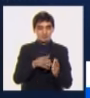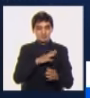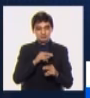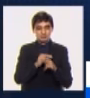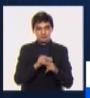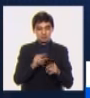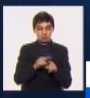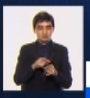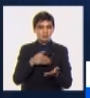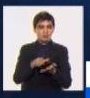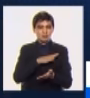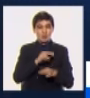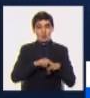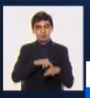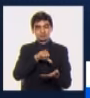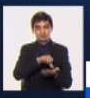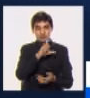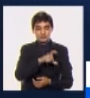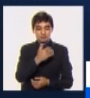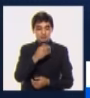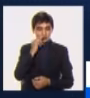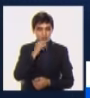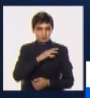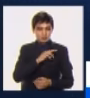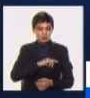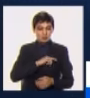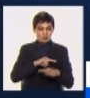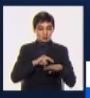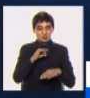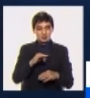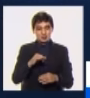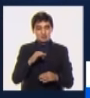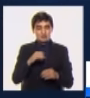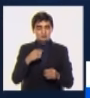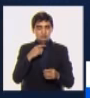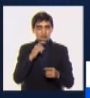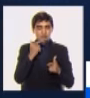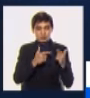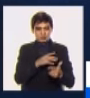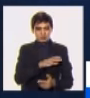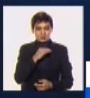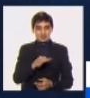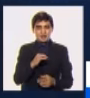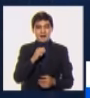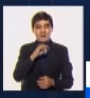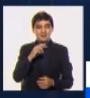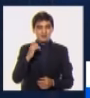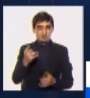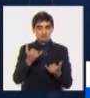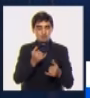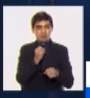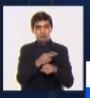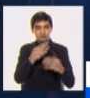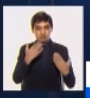публикации сотрудник полиции якобы звонил ей и угрожал расправой сегодня старшего лейтенанта хайдара аксенова уволили